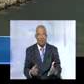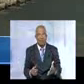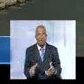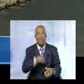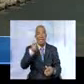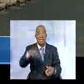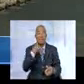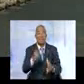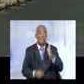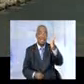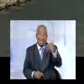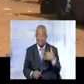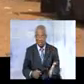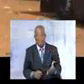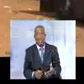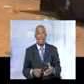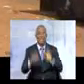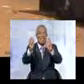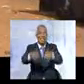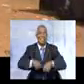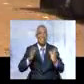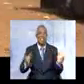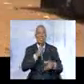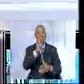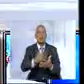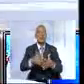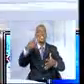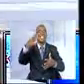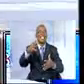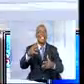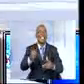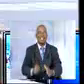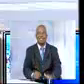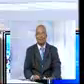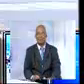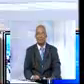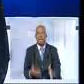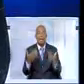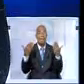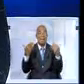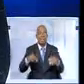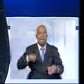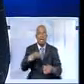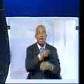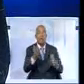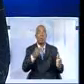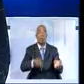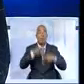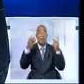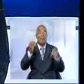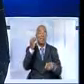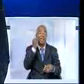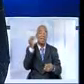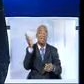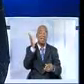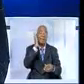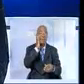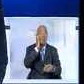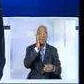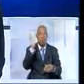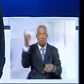en tête de la production cacaoyère en Côte d'Ivoire. Logements sociaux, le gouvernement met en garde ceux qui